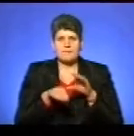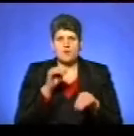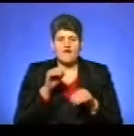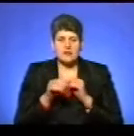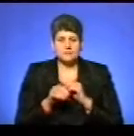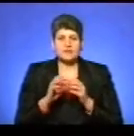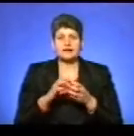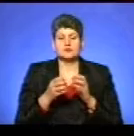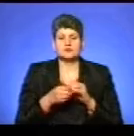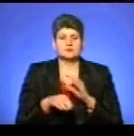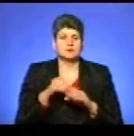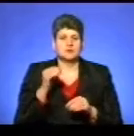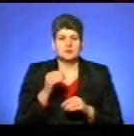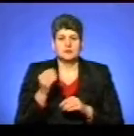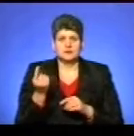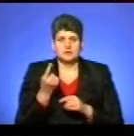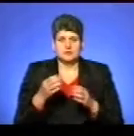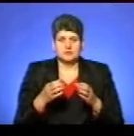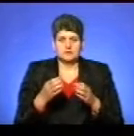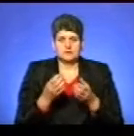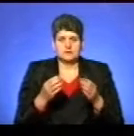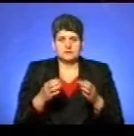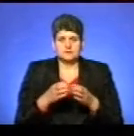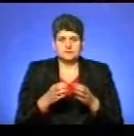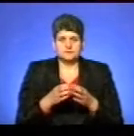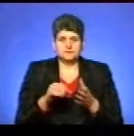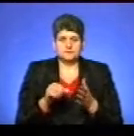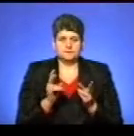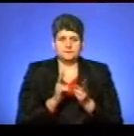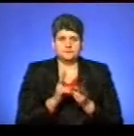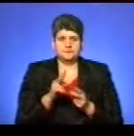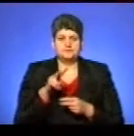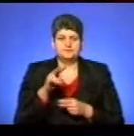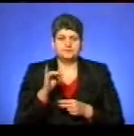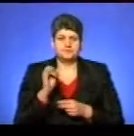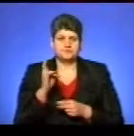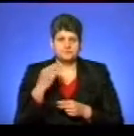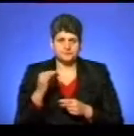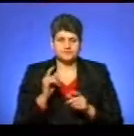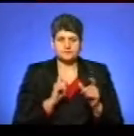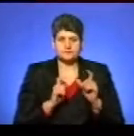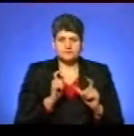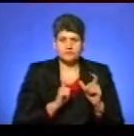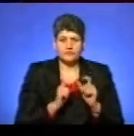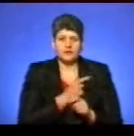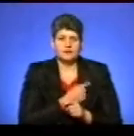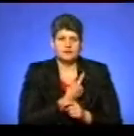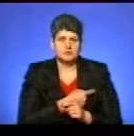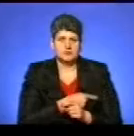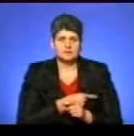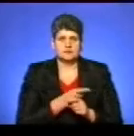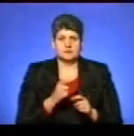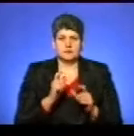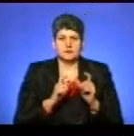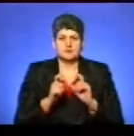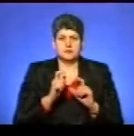За результатами жеребкування у першій грі грають команди Луцького педагогічного коледжу та Тернопільського державного медичного університету імені